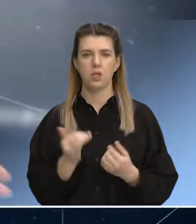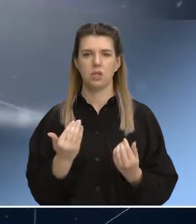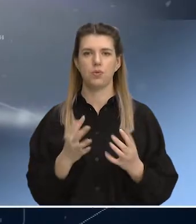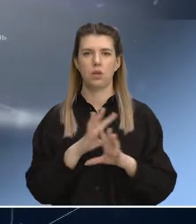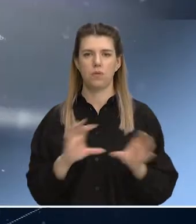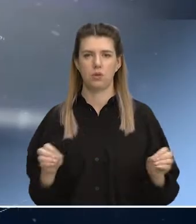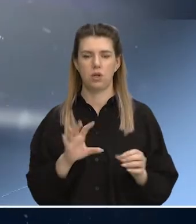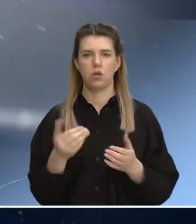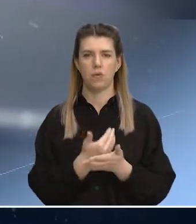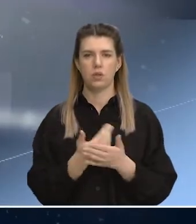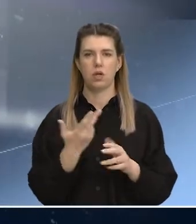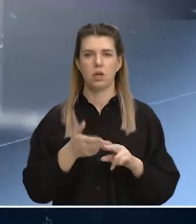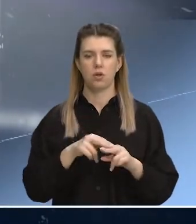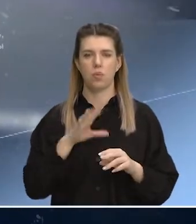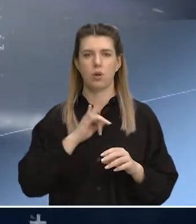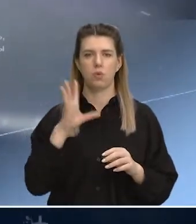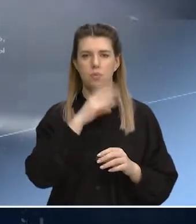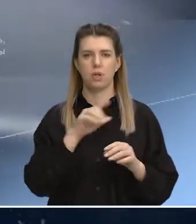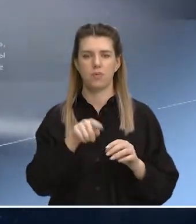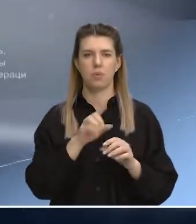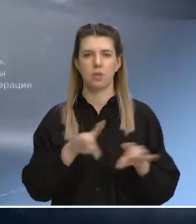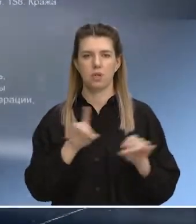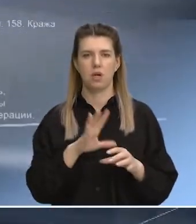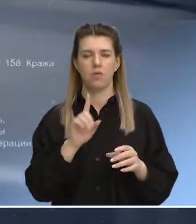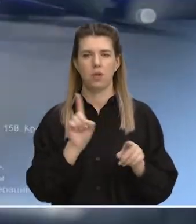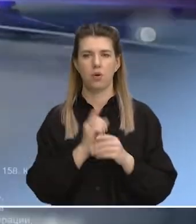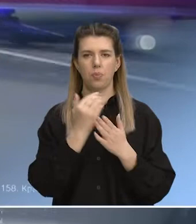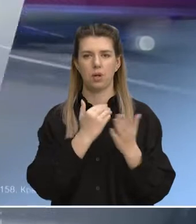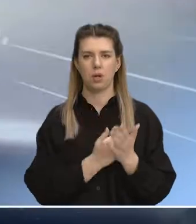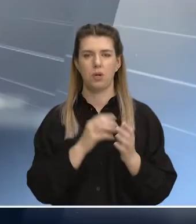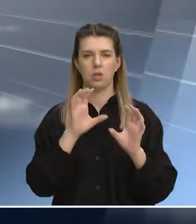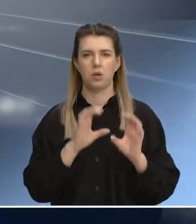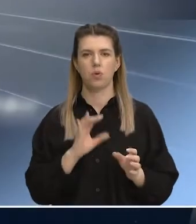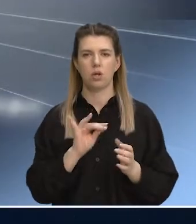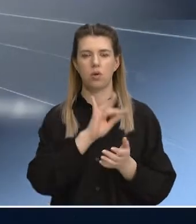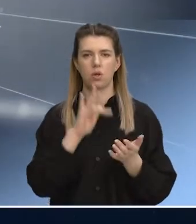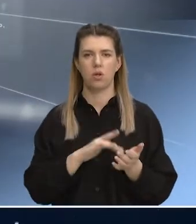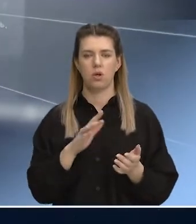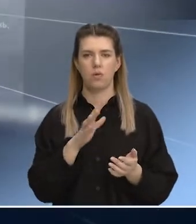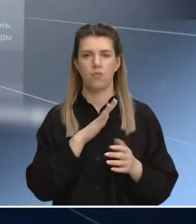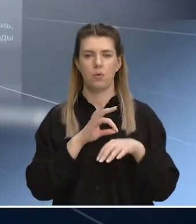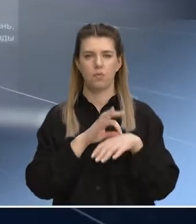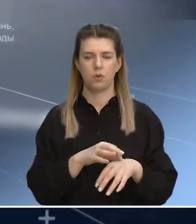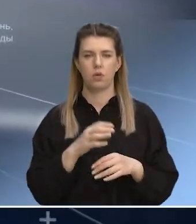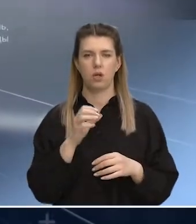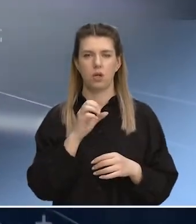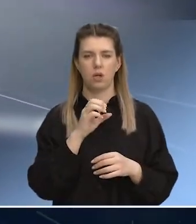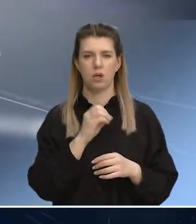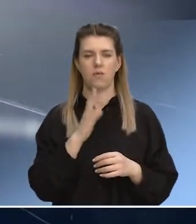на сегодня это все новости, которые мы успели вам рассказать в рамках программы «Закон и город». В студии с вами была